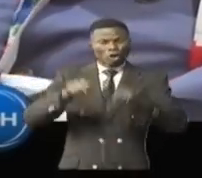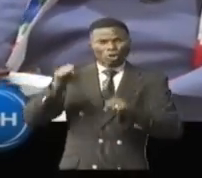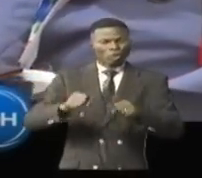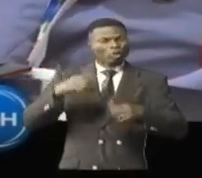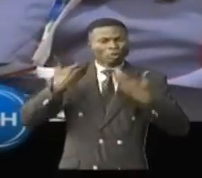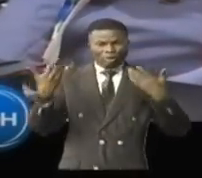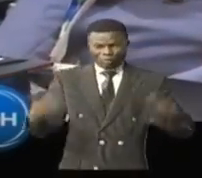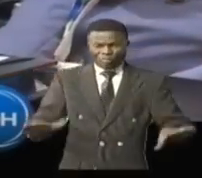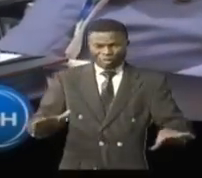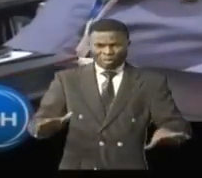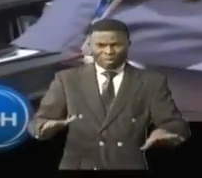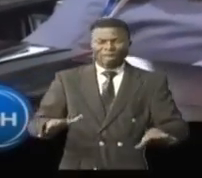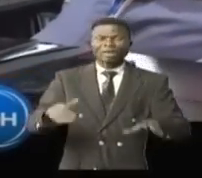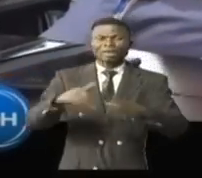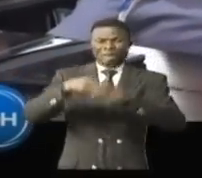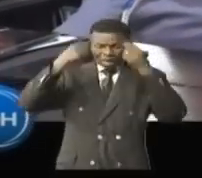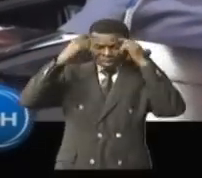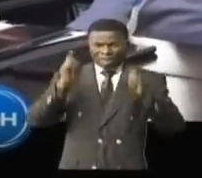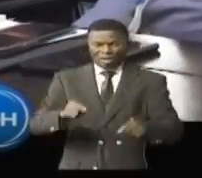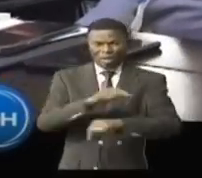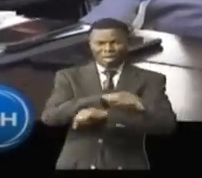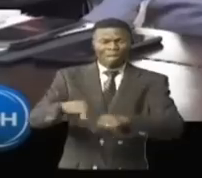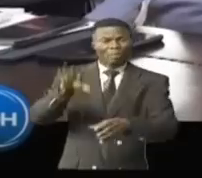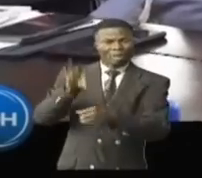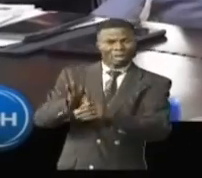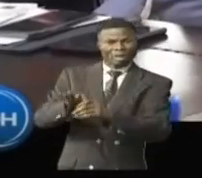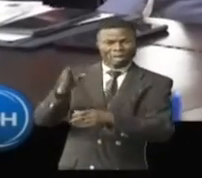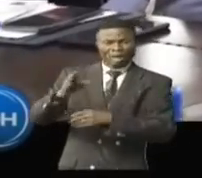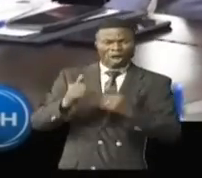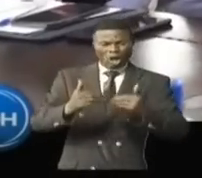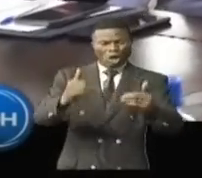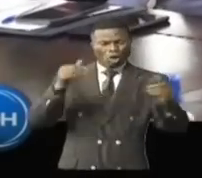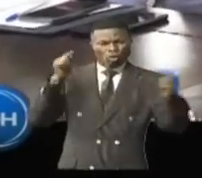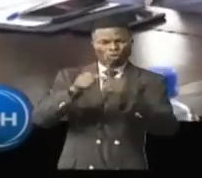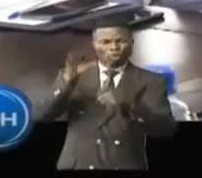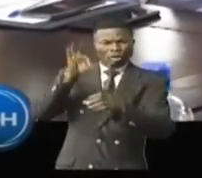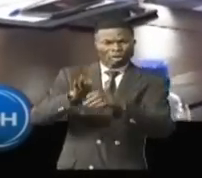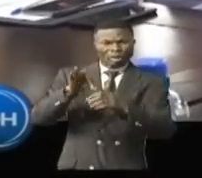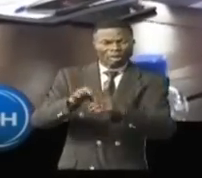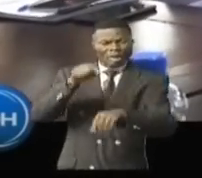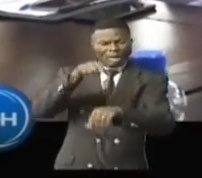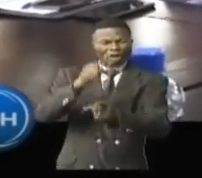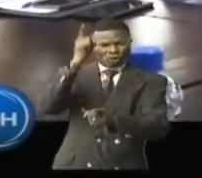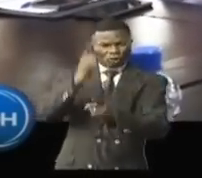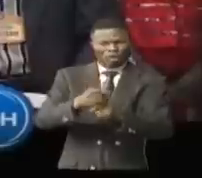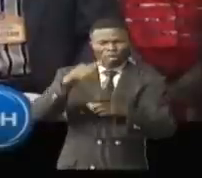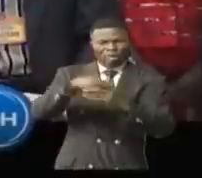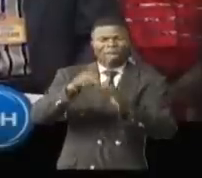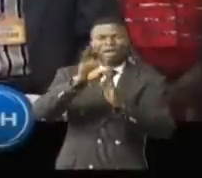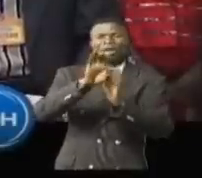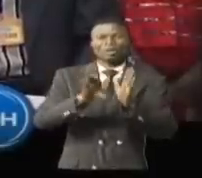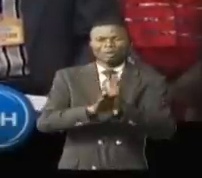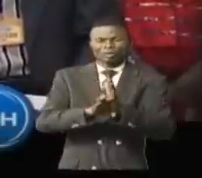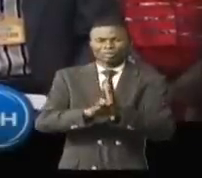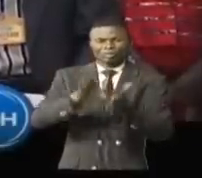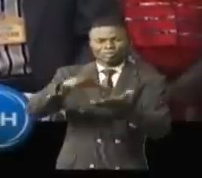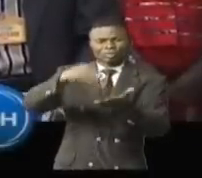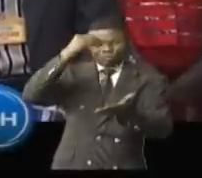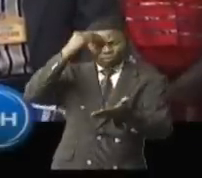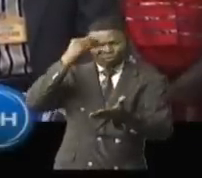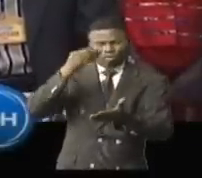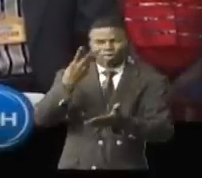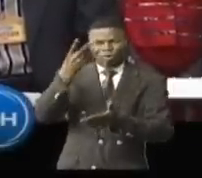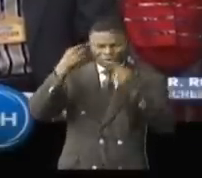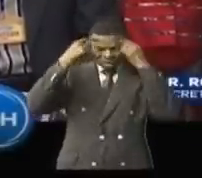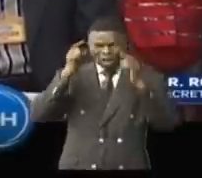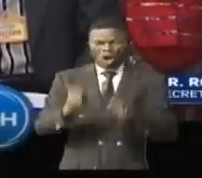au regard de la détermination du bureau de la CENI d'aller aux élections dans les délais constitutionnels. J'ai noté une